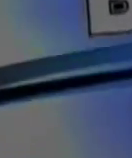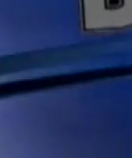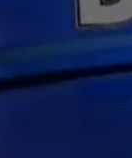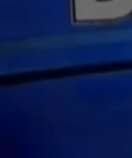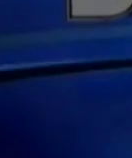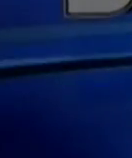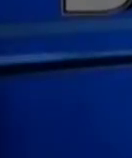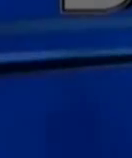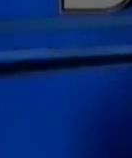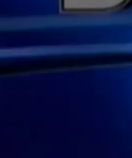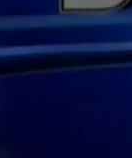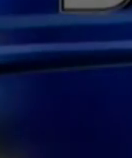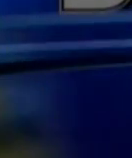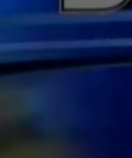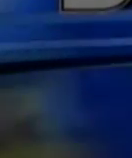Музика